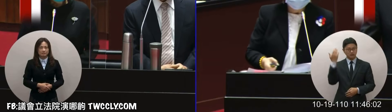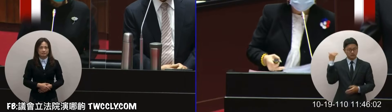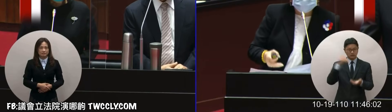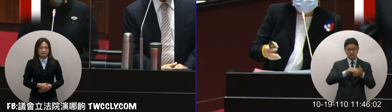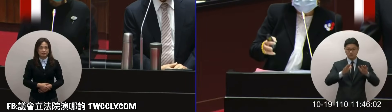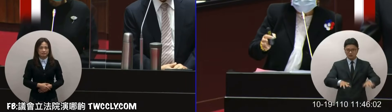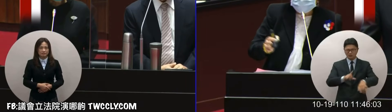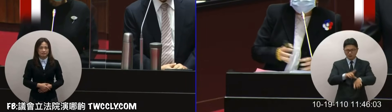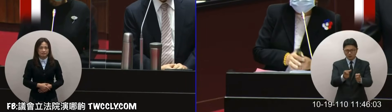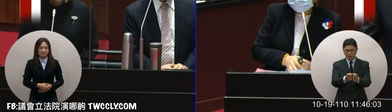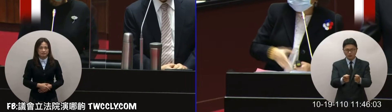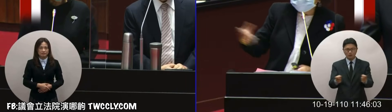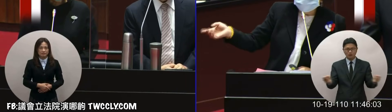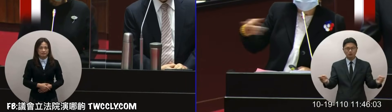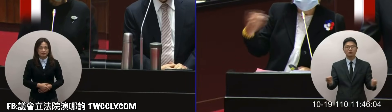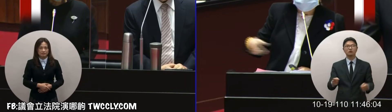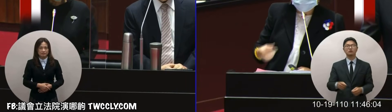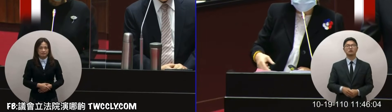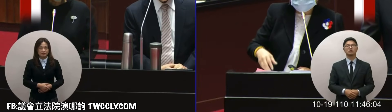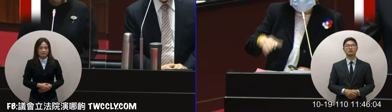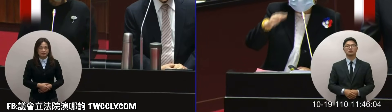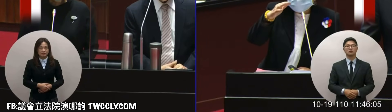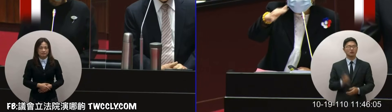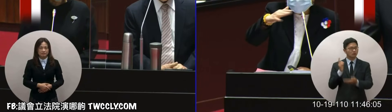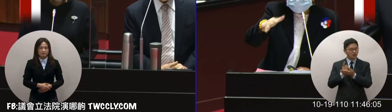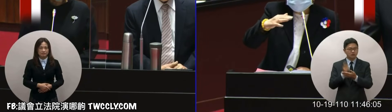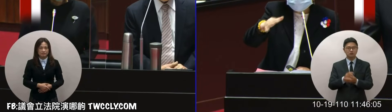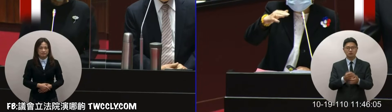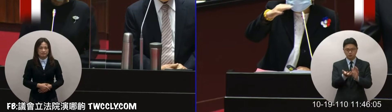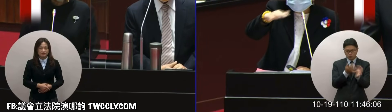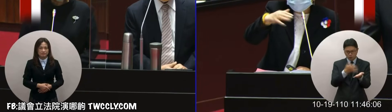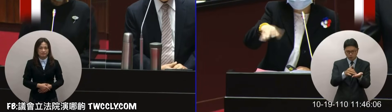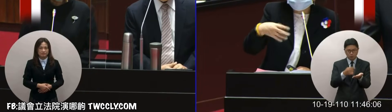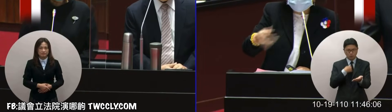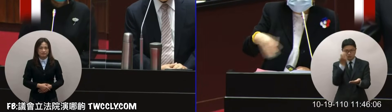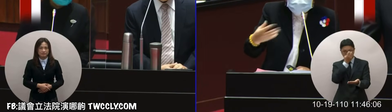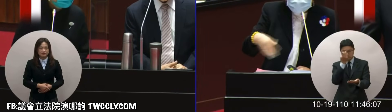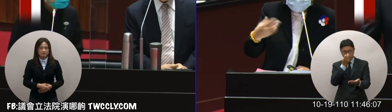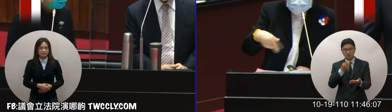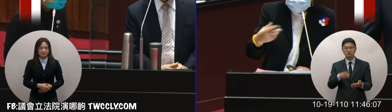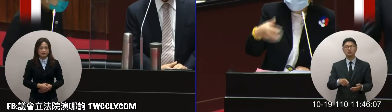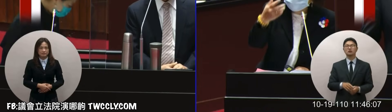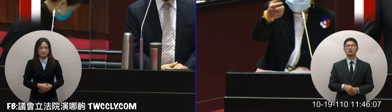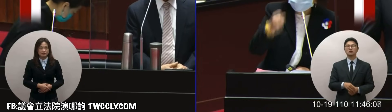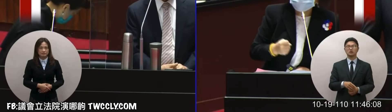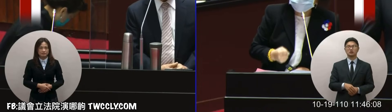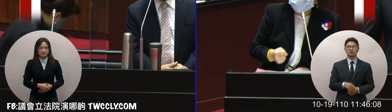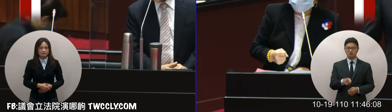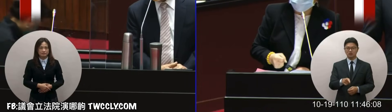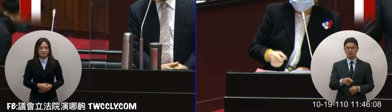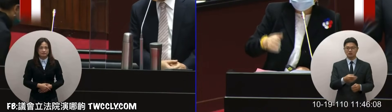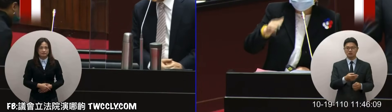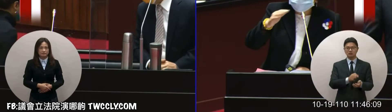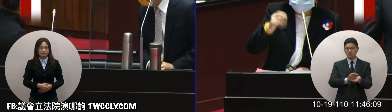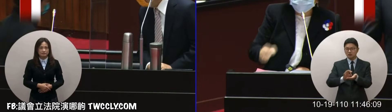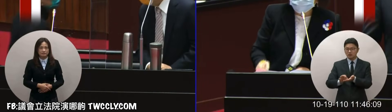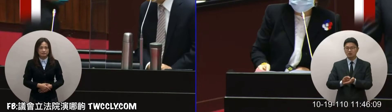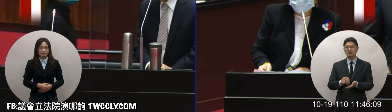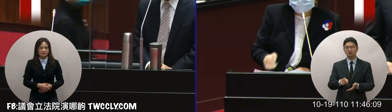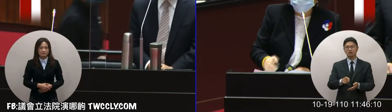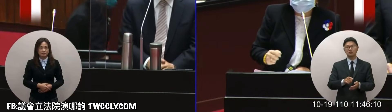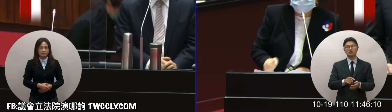哦，每次我们在审预算，他们的经常们的那业务费哈，都